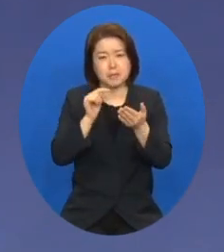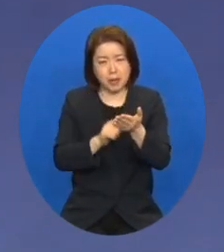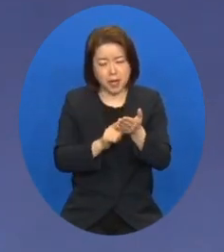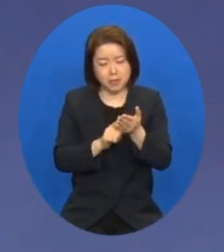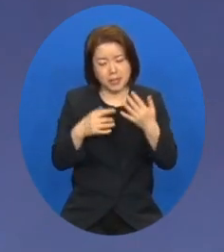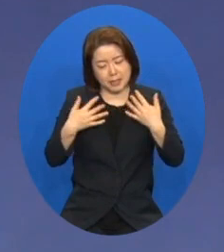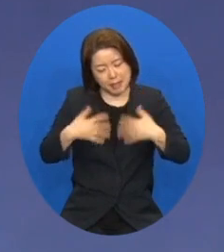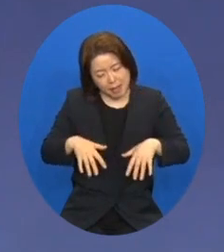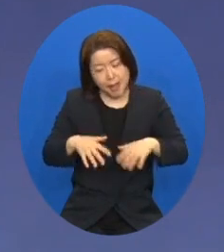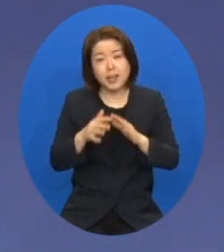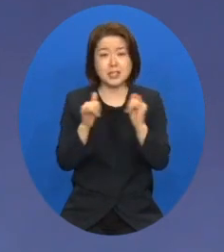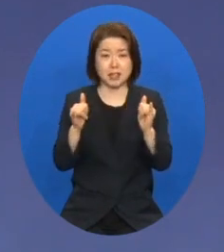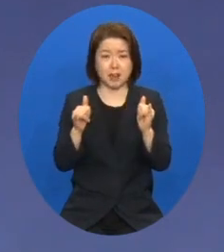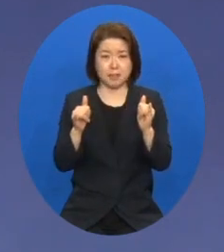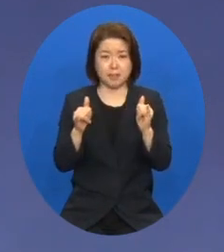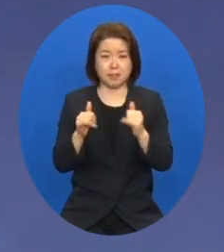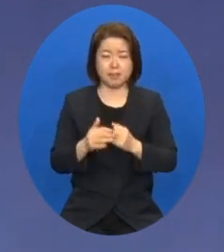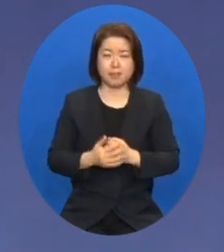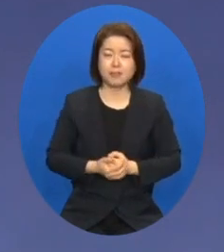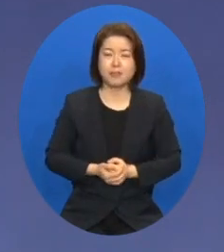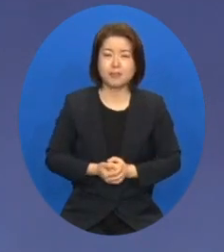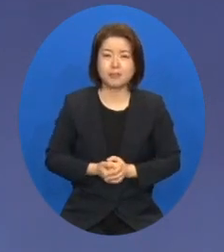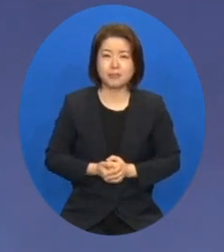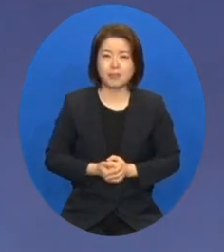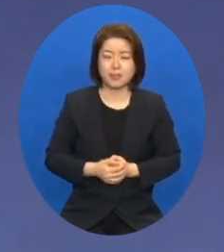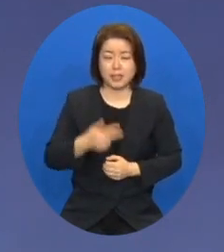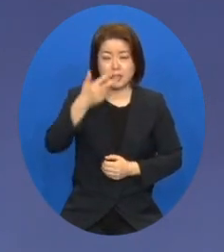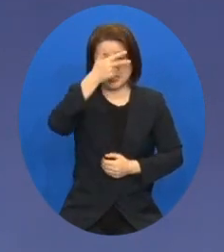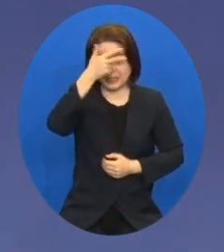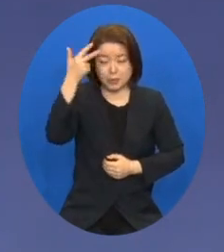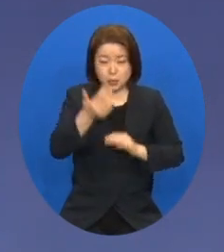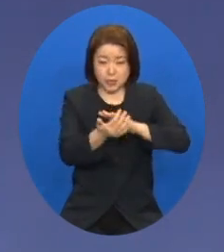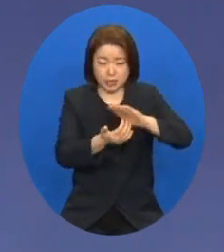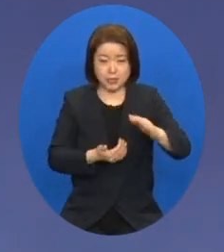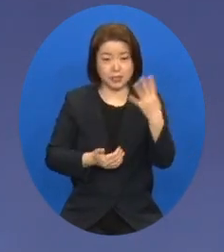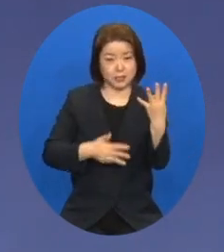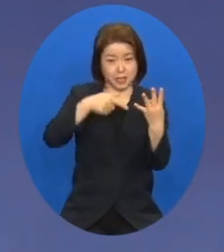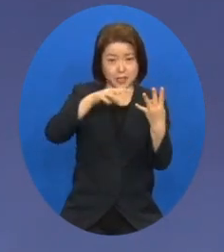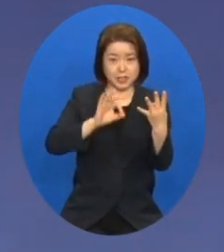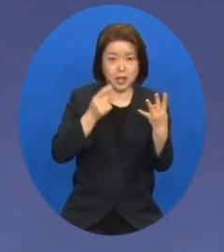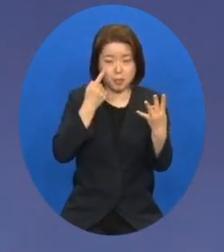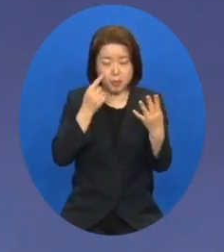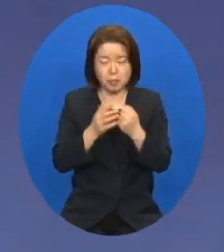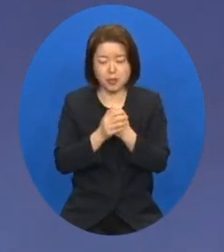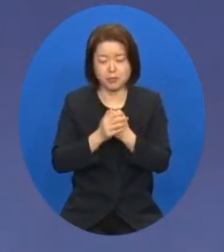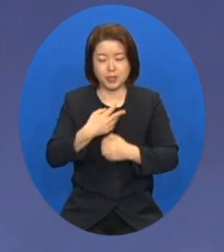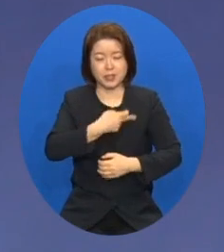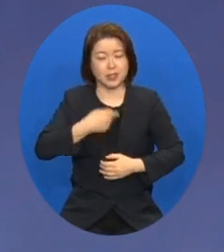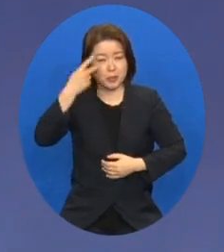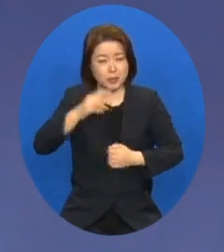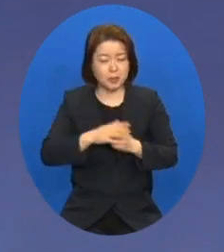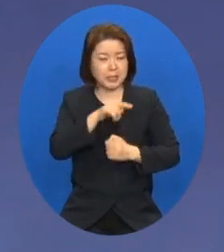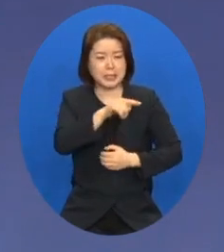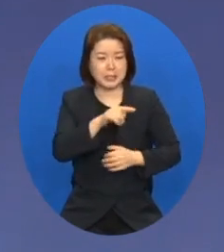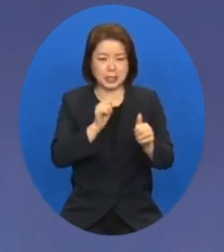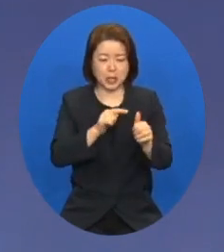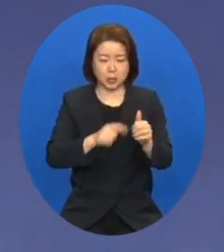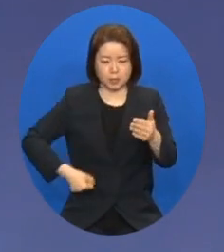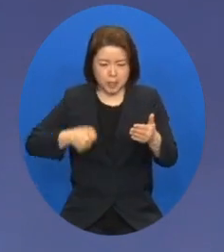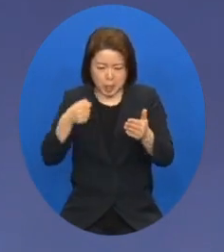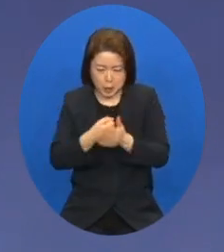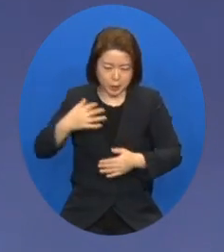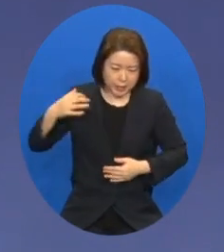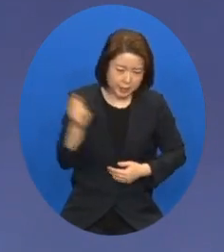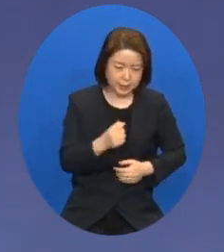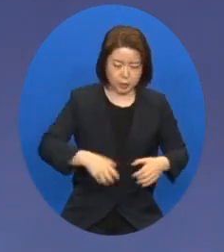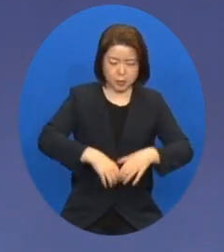연약한 사람이었습니다 디모데전서 4장 에 서는 사도 바울이 디모데에게 의해 용기를 가지고